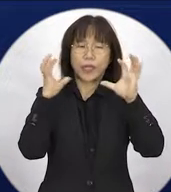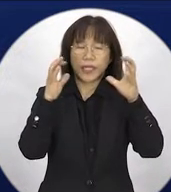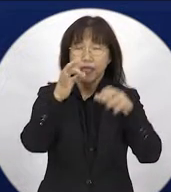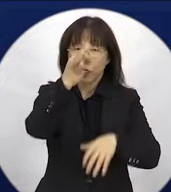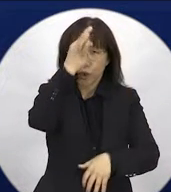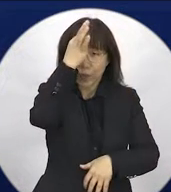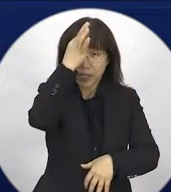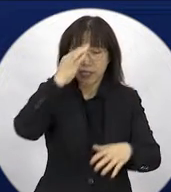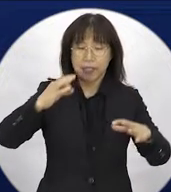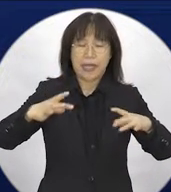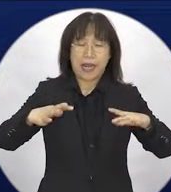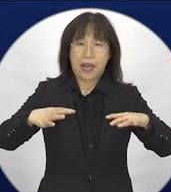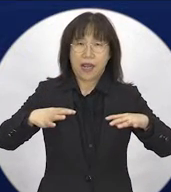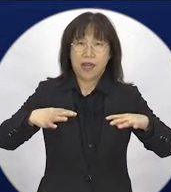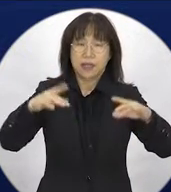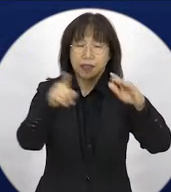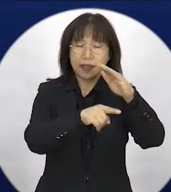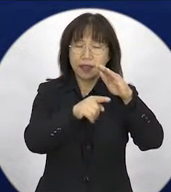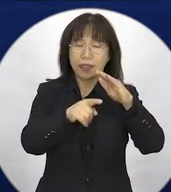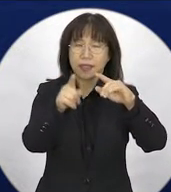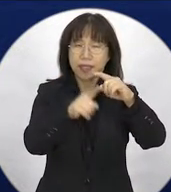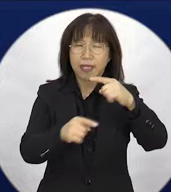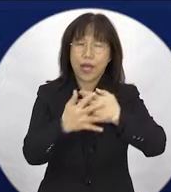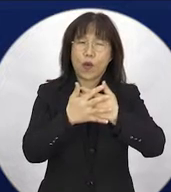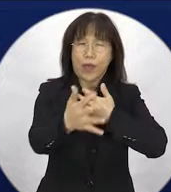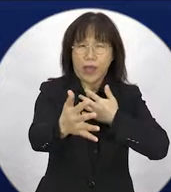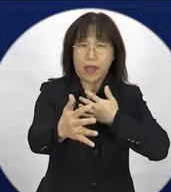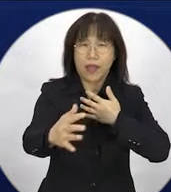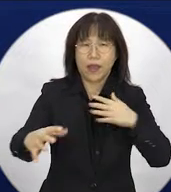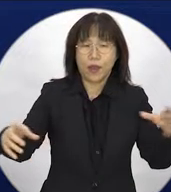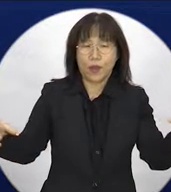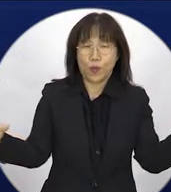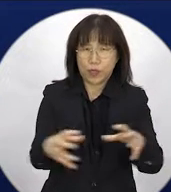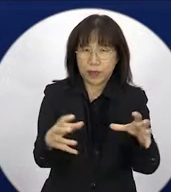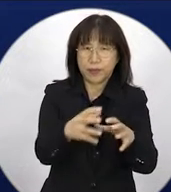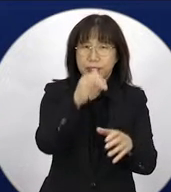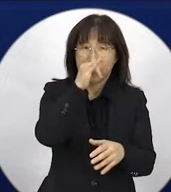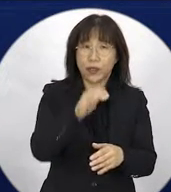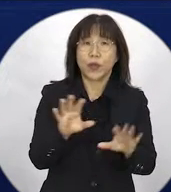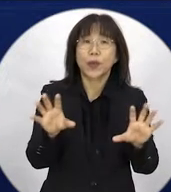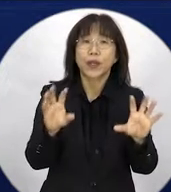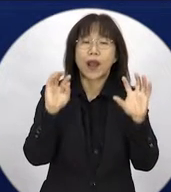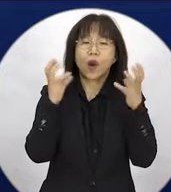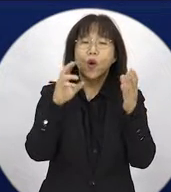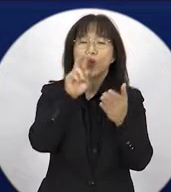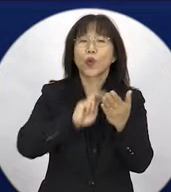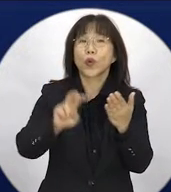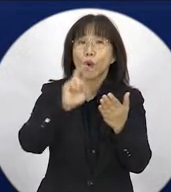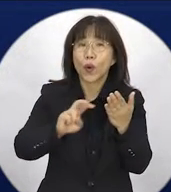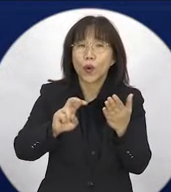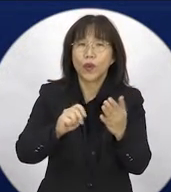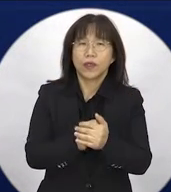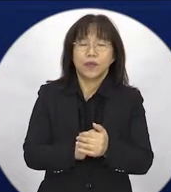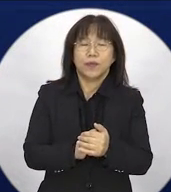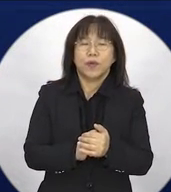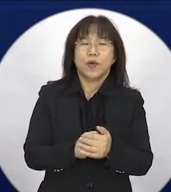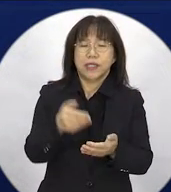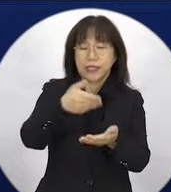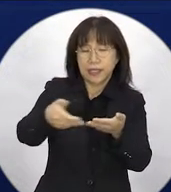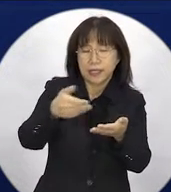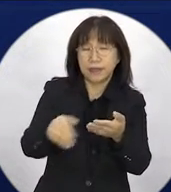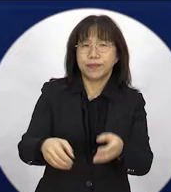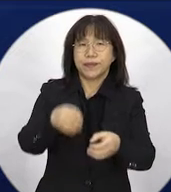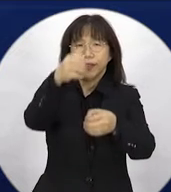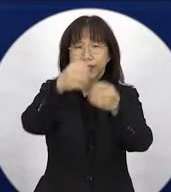대회에 참가할 어린이를 모집합니다 이번 대회는 동요부르기 그림그리기 글짓기 세계 보문 으로